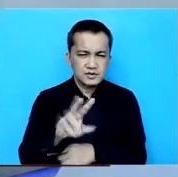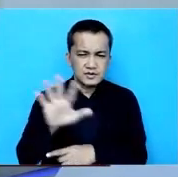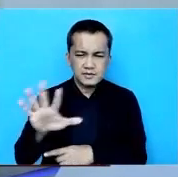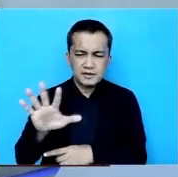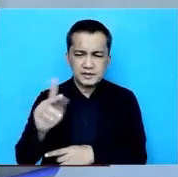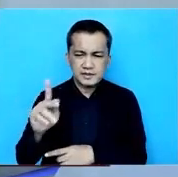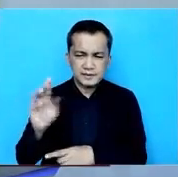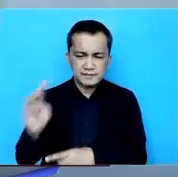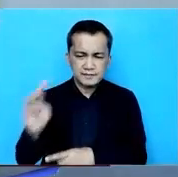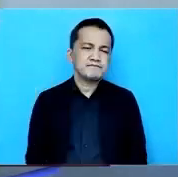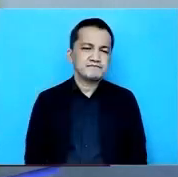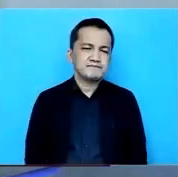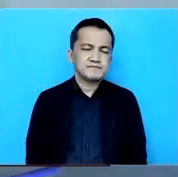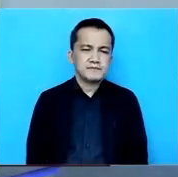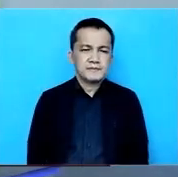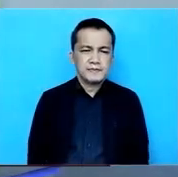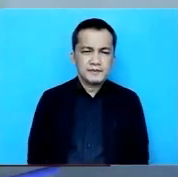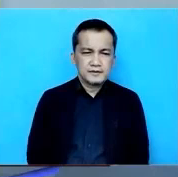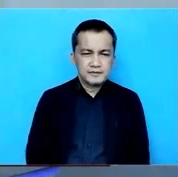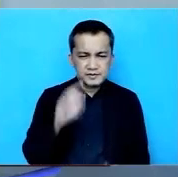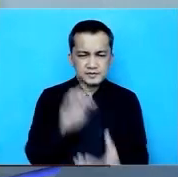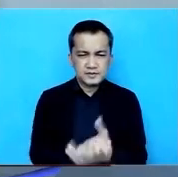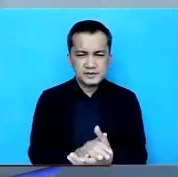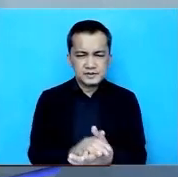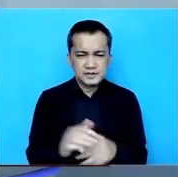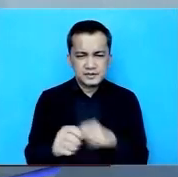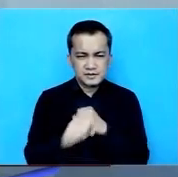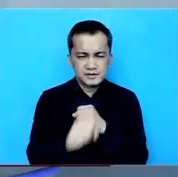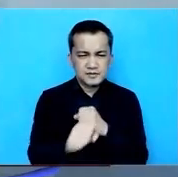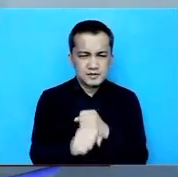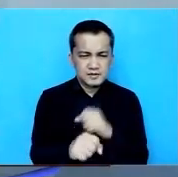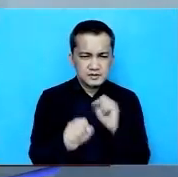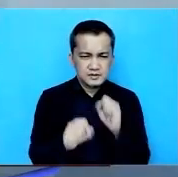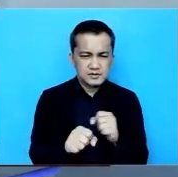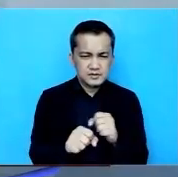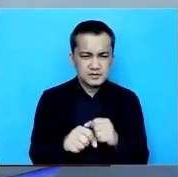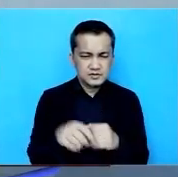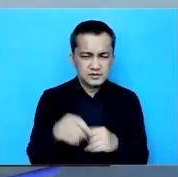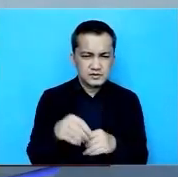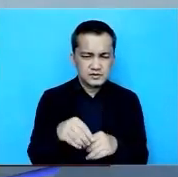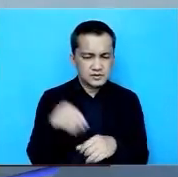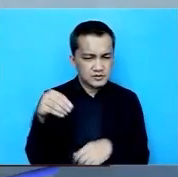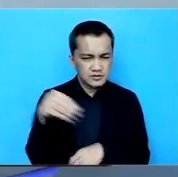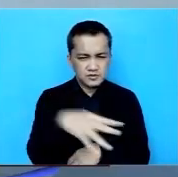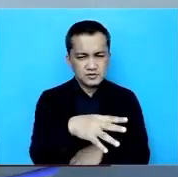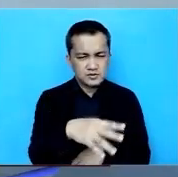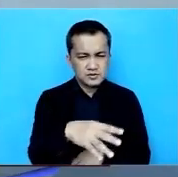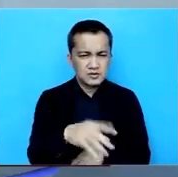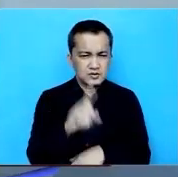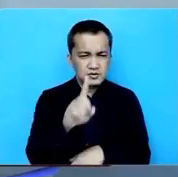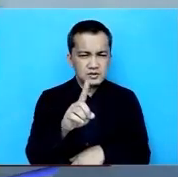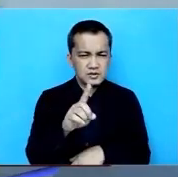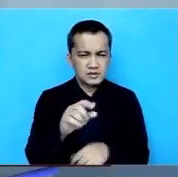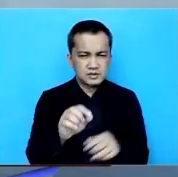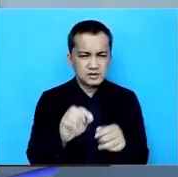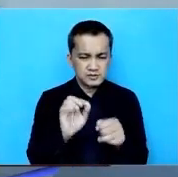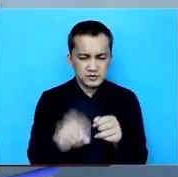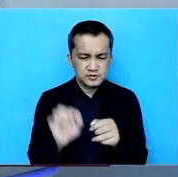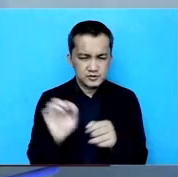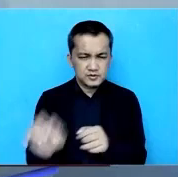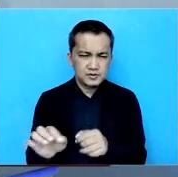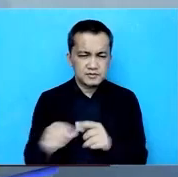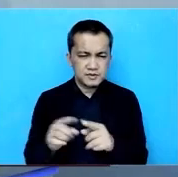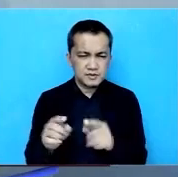2 hanggang 5 kilometro. At kung paniniwalaan mo ang kanyang advertisement, aba, kaya pa raw niyang sindihan ang isang posporo. Yun lang